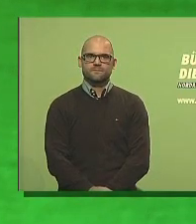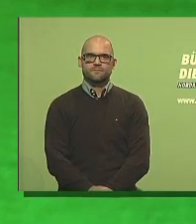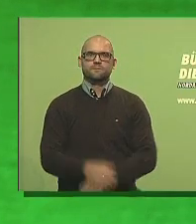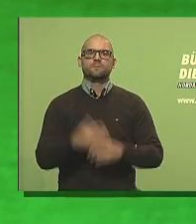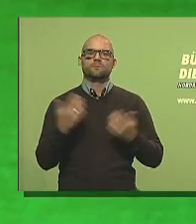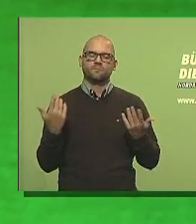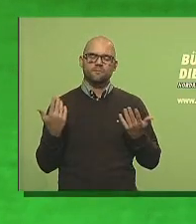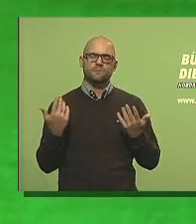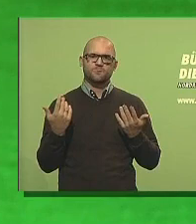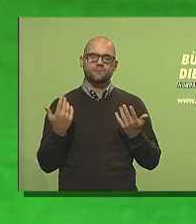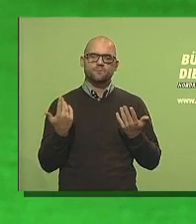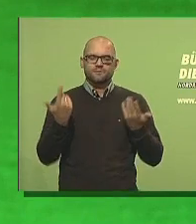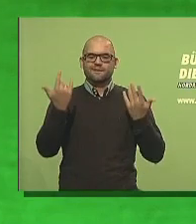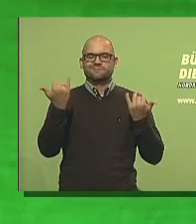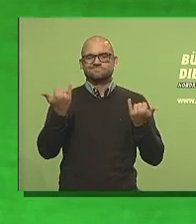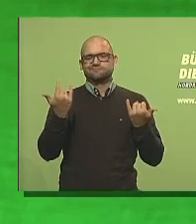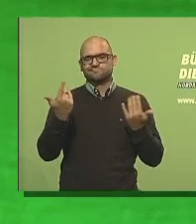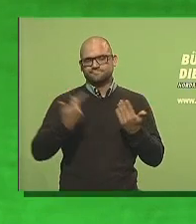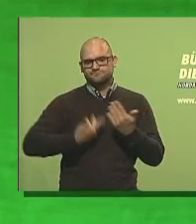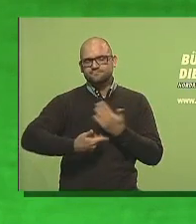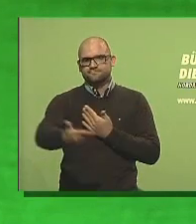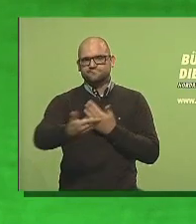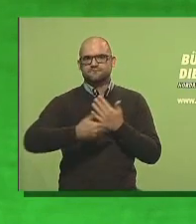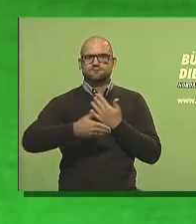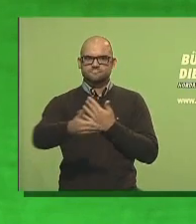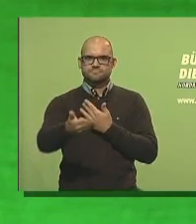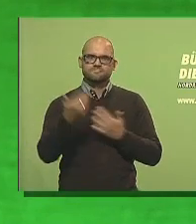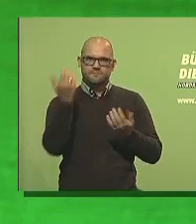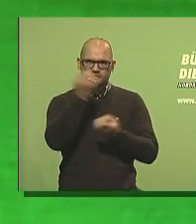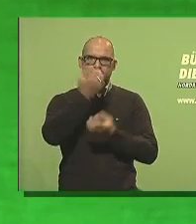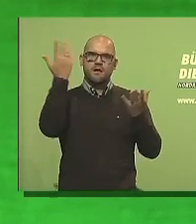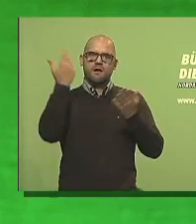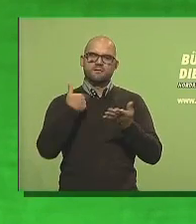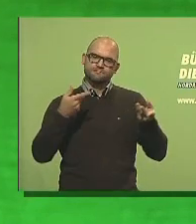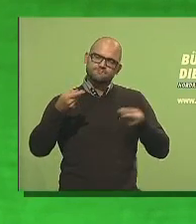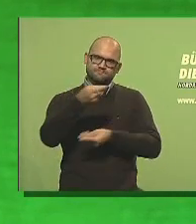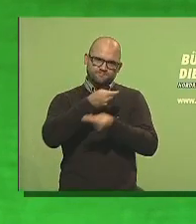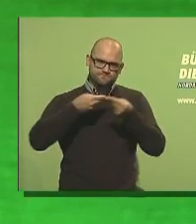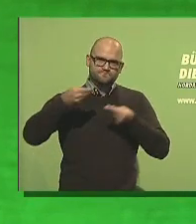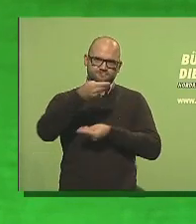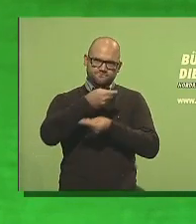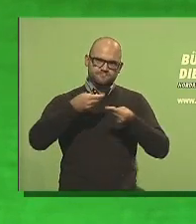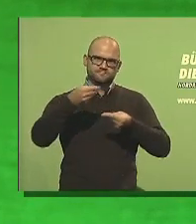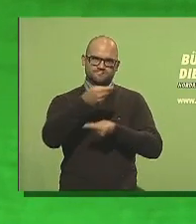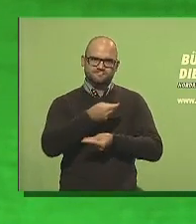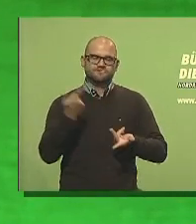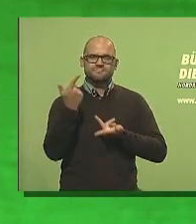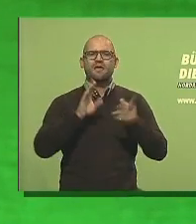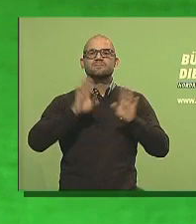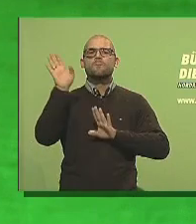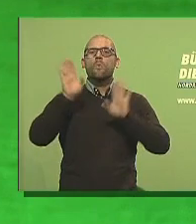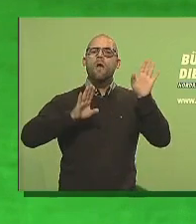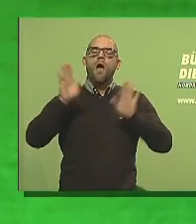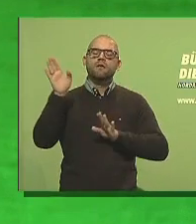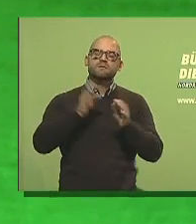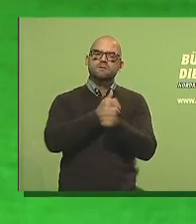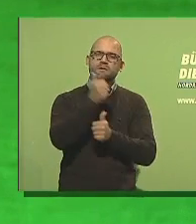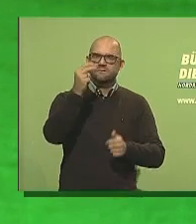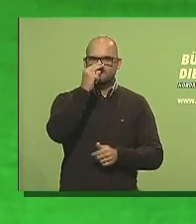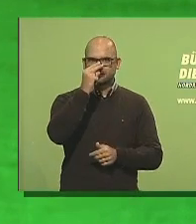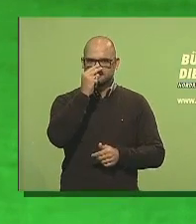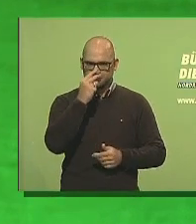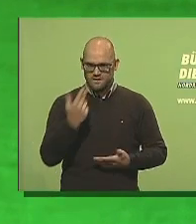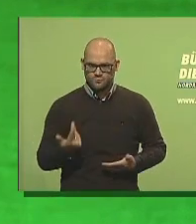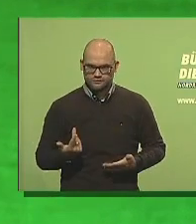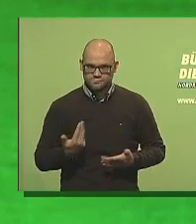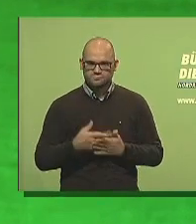man muss in diesen Tagen natürlich auch reden über die Frage von Demokratie und auch über die Frage,